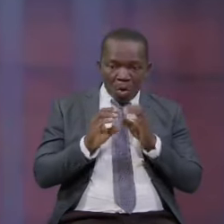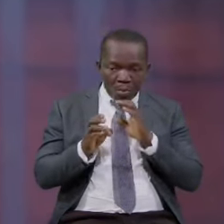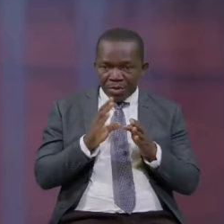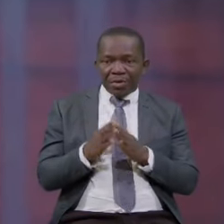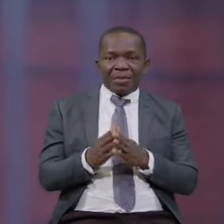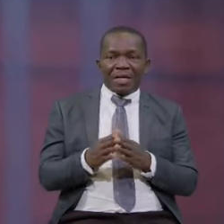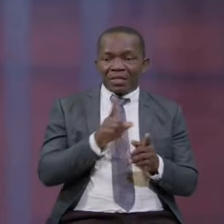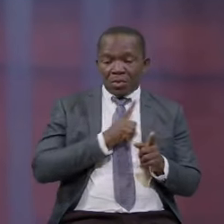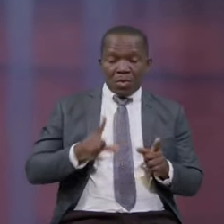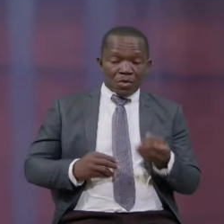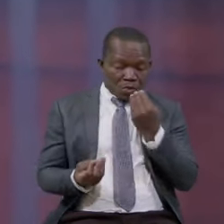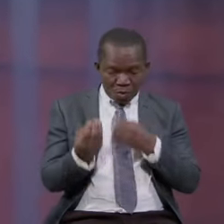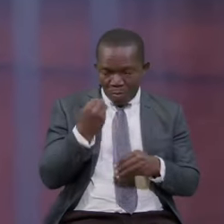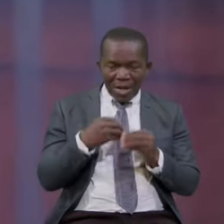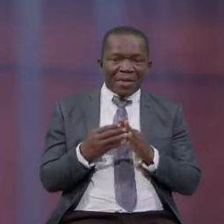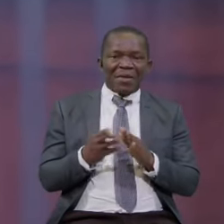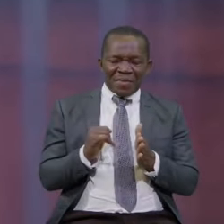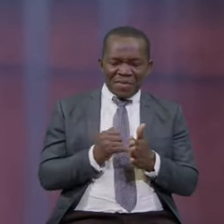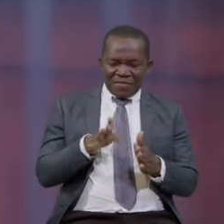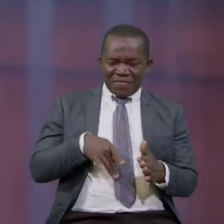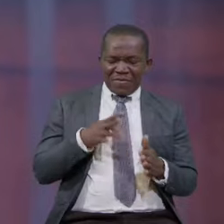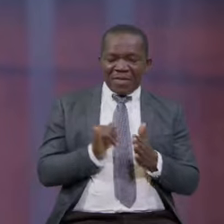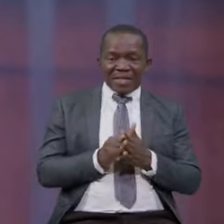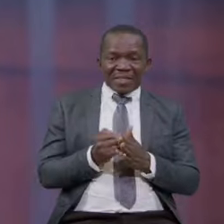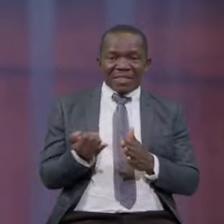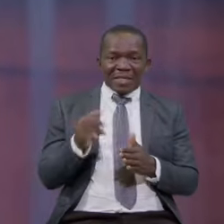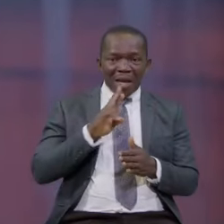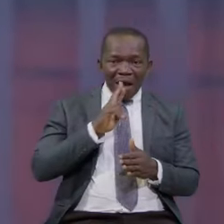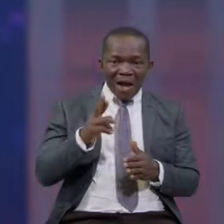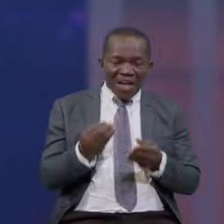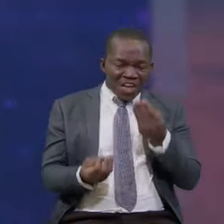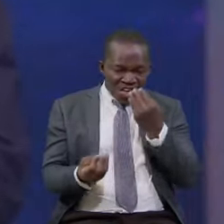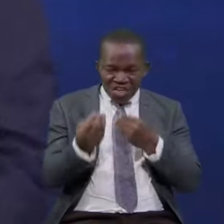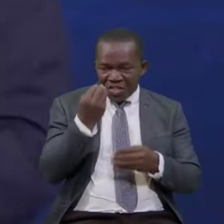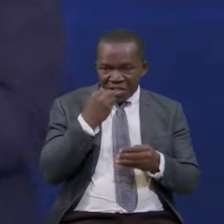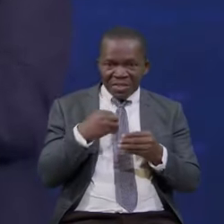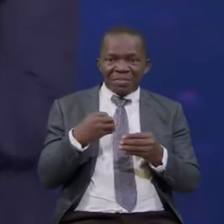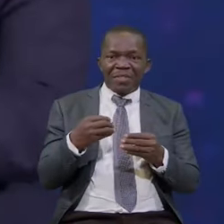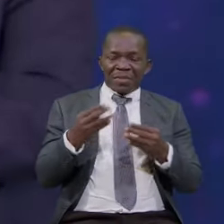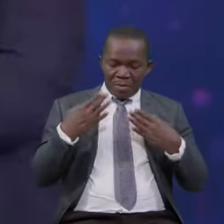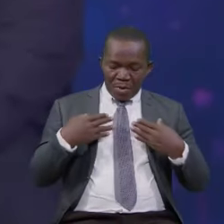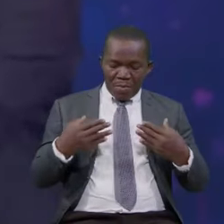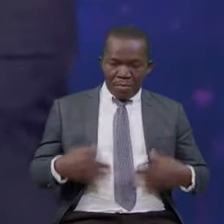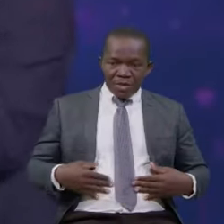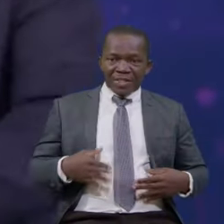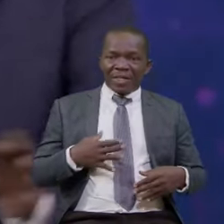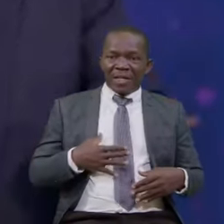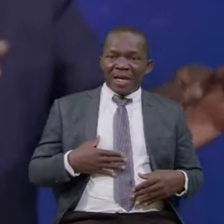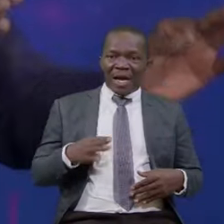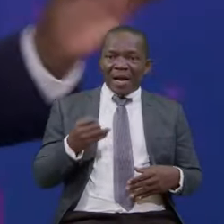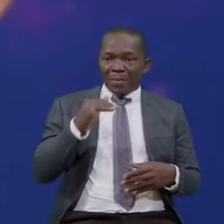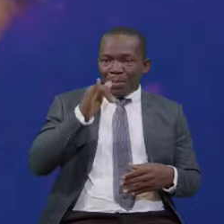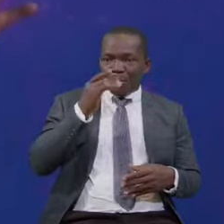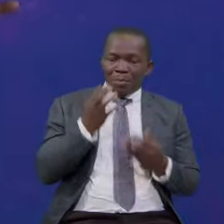qu'ell prennent le sacrifice de Jésus-Christ une fois encore et ils prennent le corps